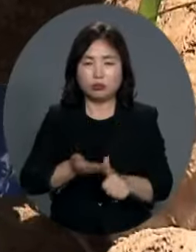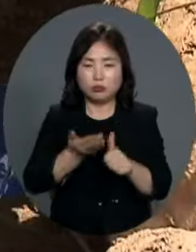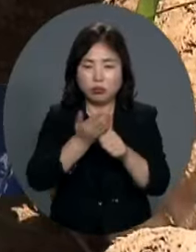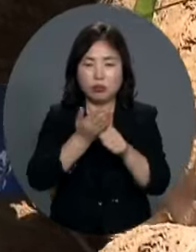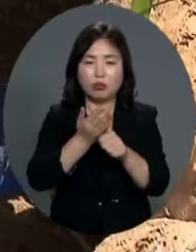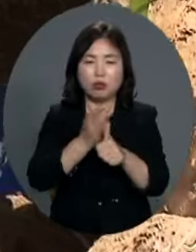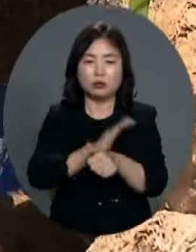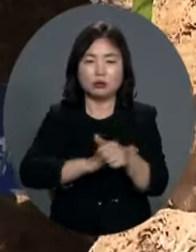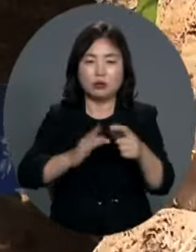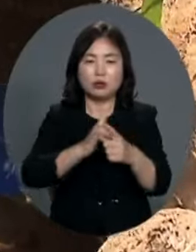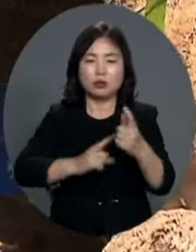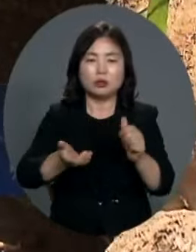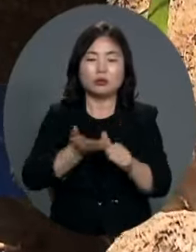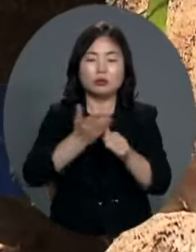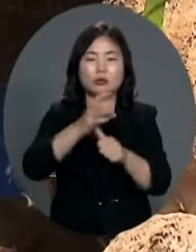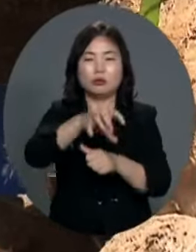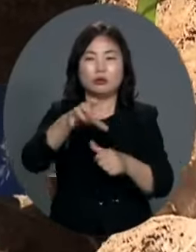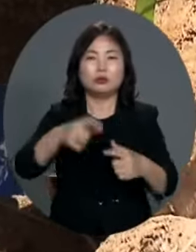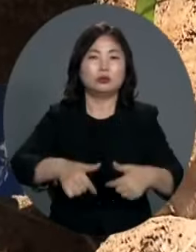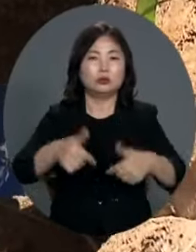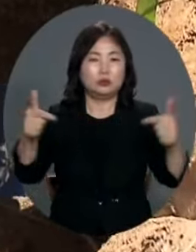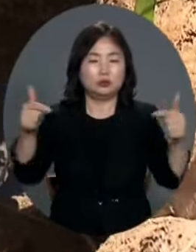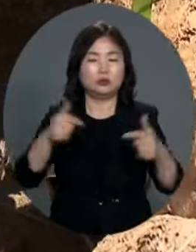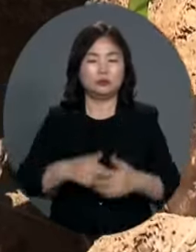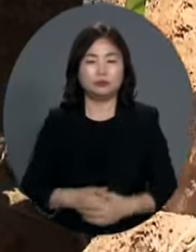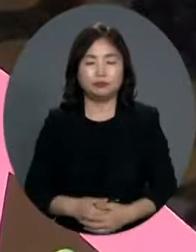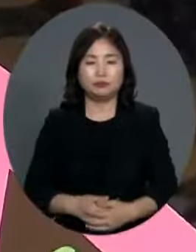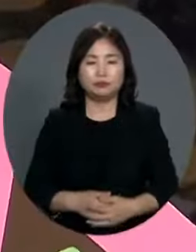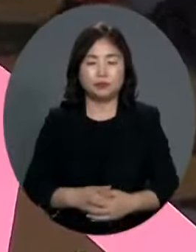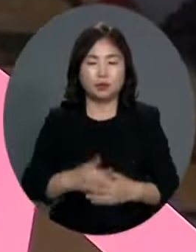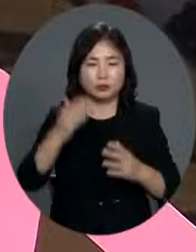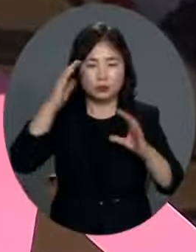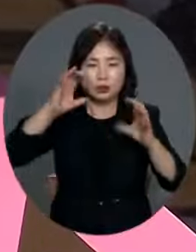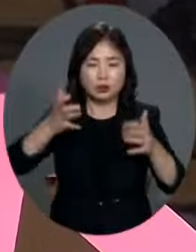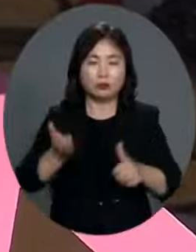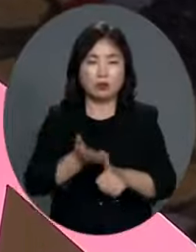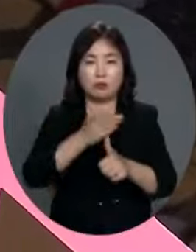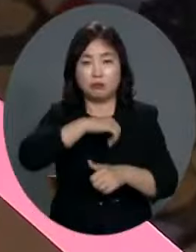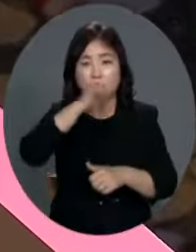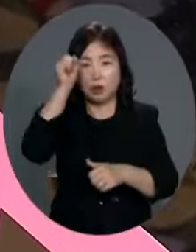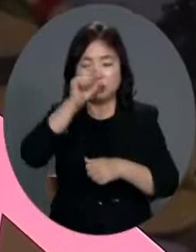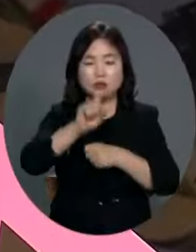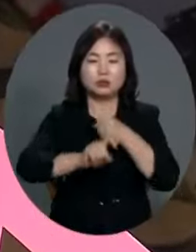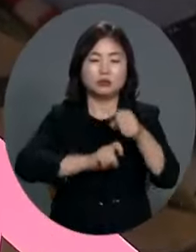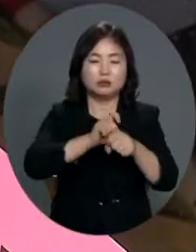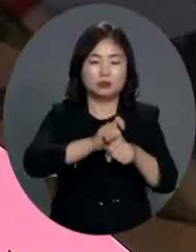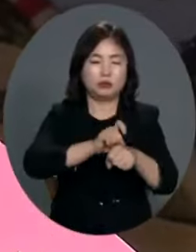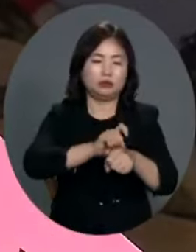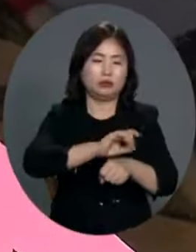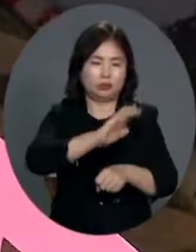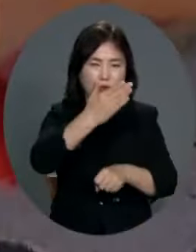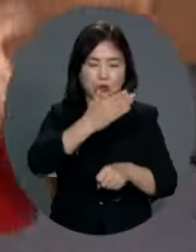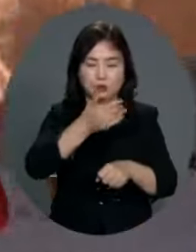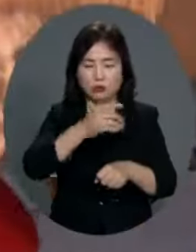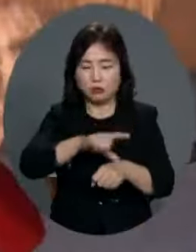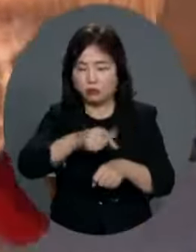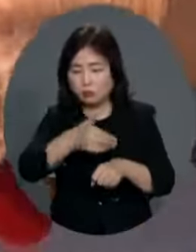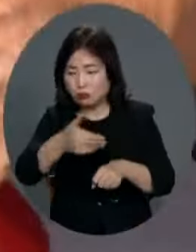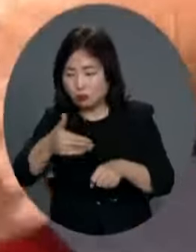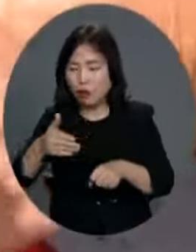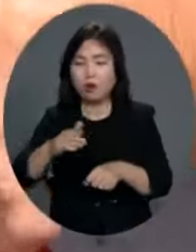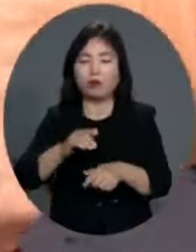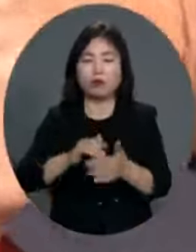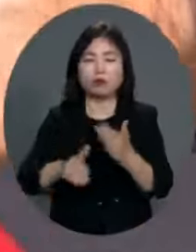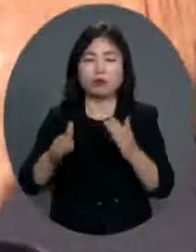그러니까 좀 많이 확산이 될 수 있지 않을까. 국내에서 재배에 성공한 지 10여 년이 지난 지금 히카마가 대중화를